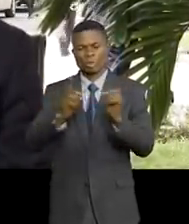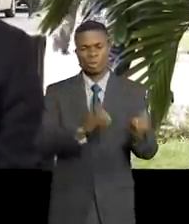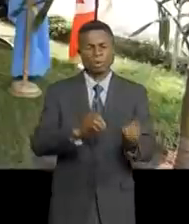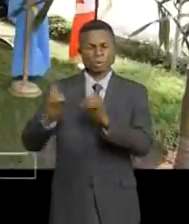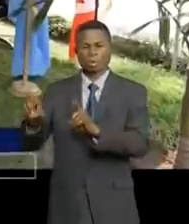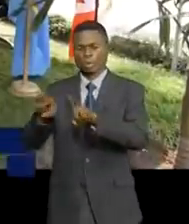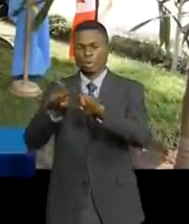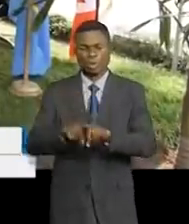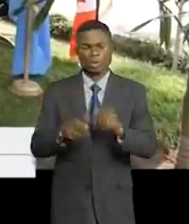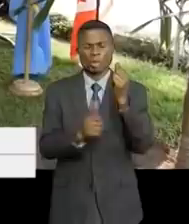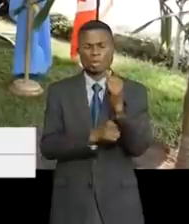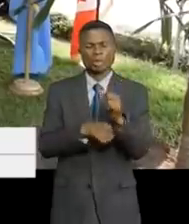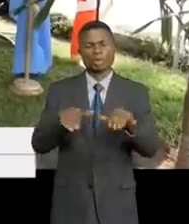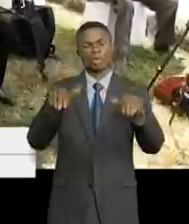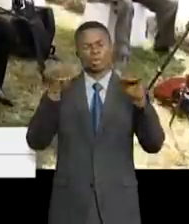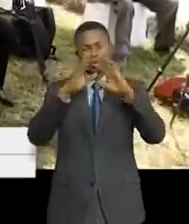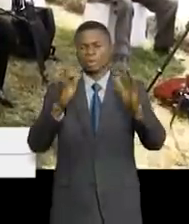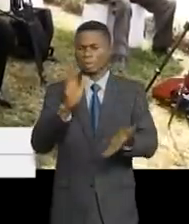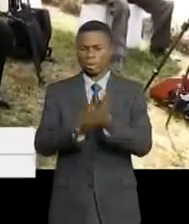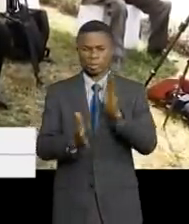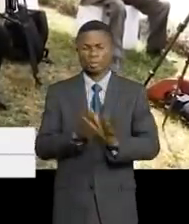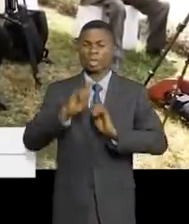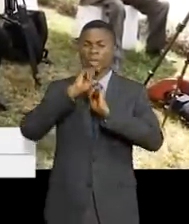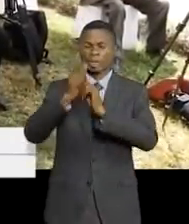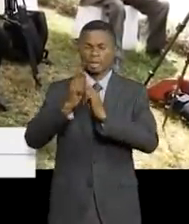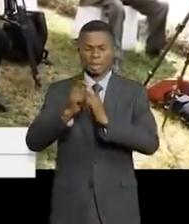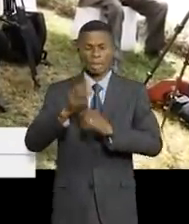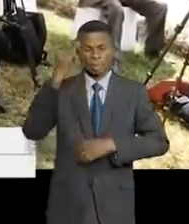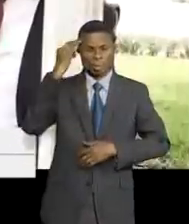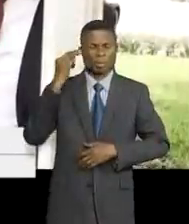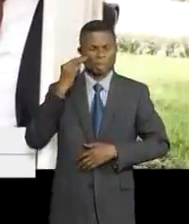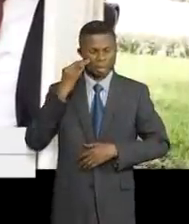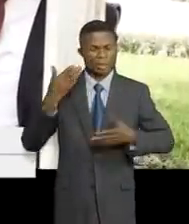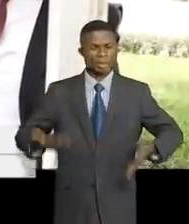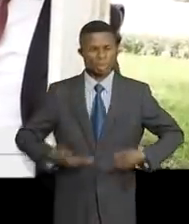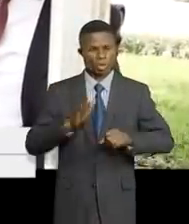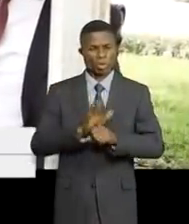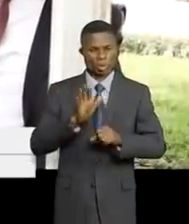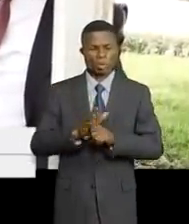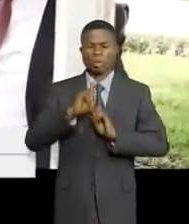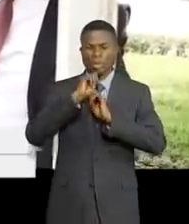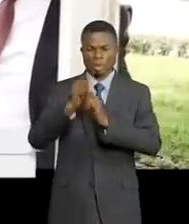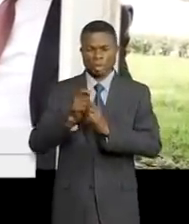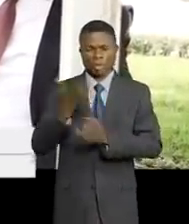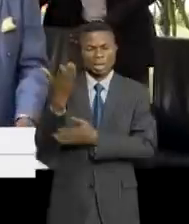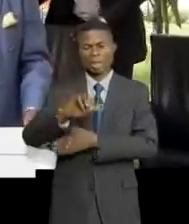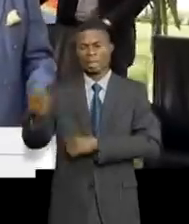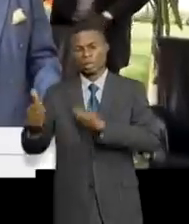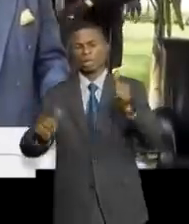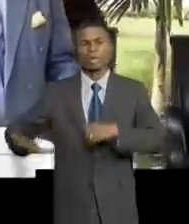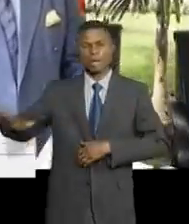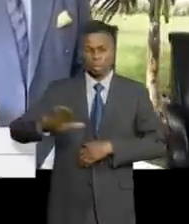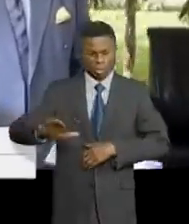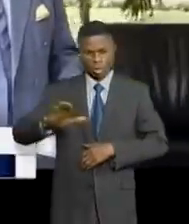réfugiés. Ce geste de générosité a été vivement salué par Modeste Mutsinga qui a appelé les autres pays frères de la